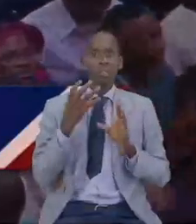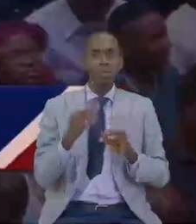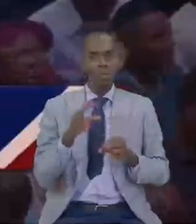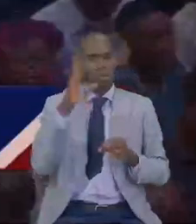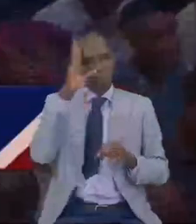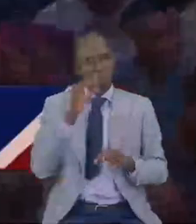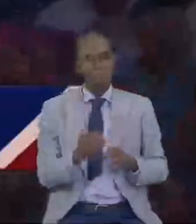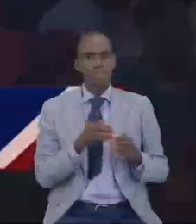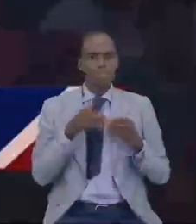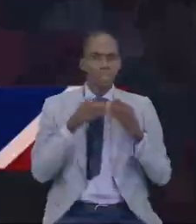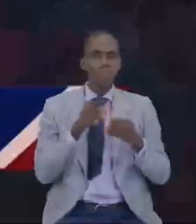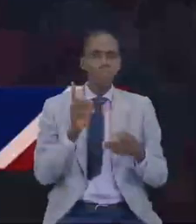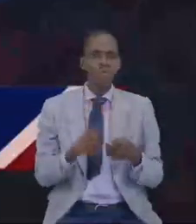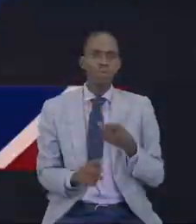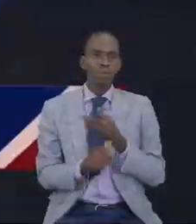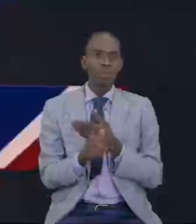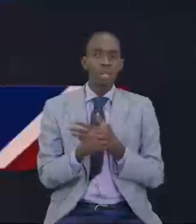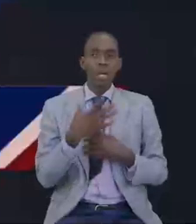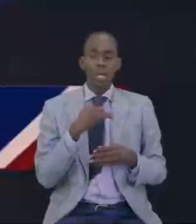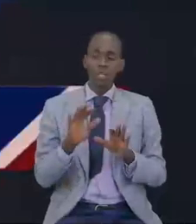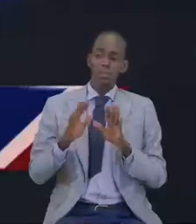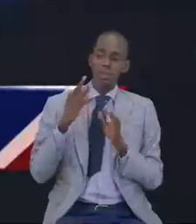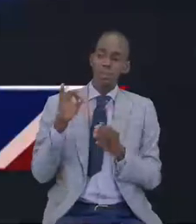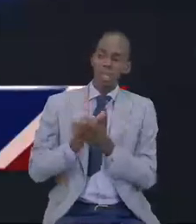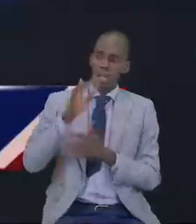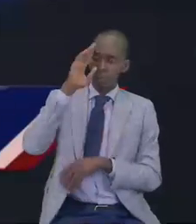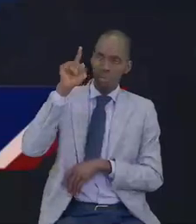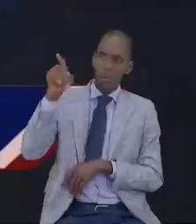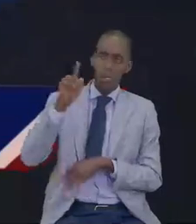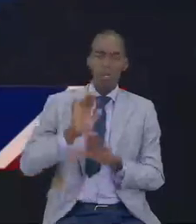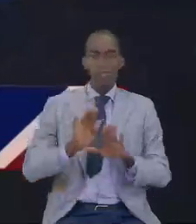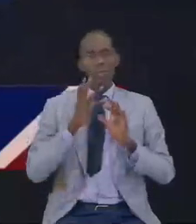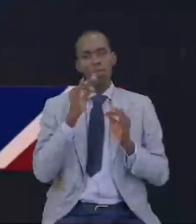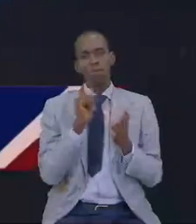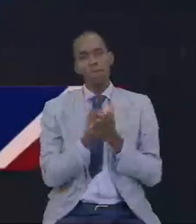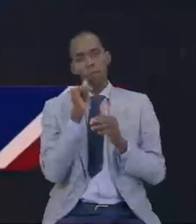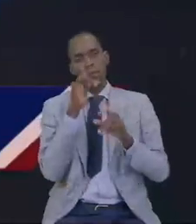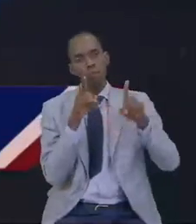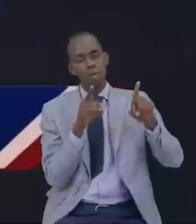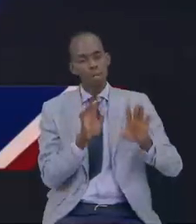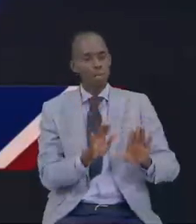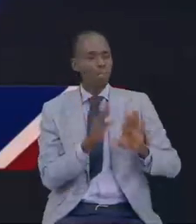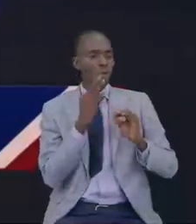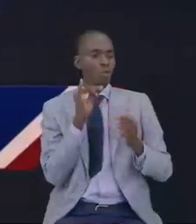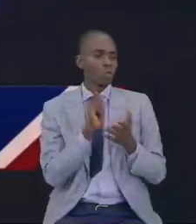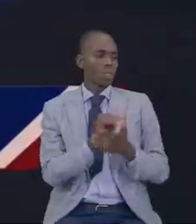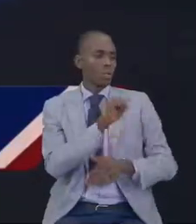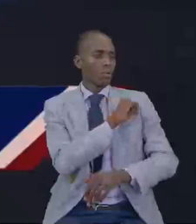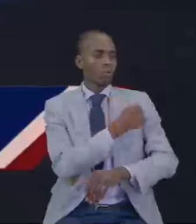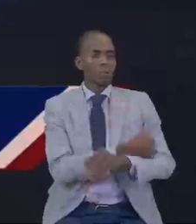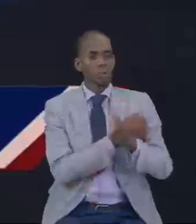la crainte de cet homme, la crainte de telle femme, la crainte de telle autorité,